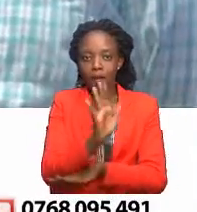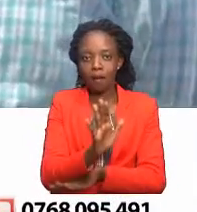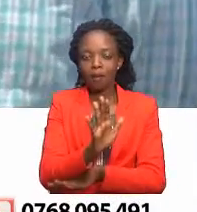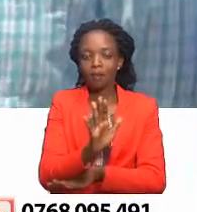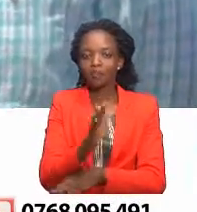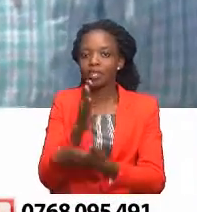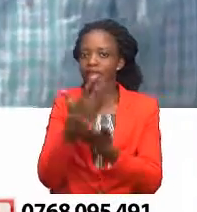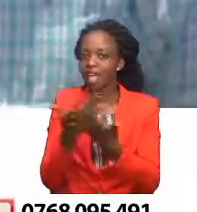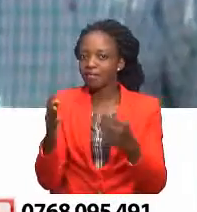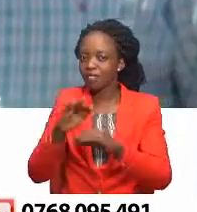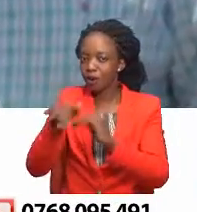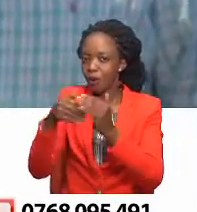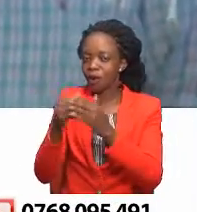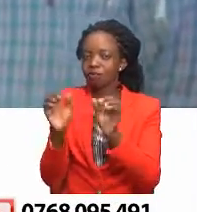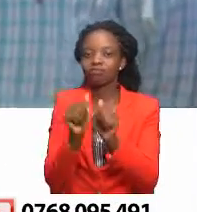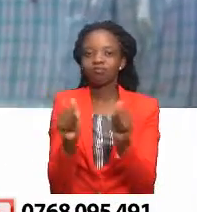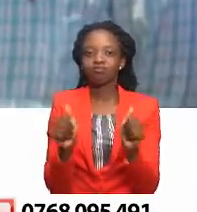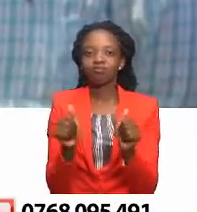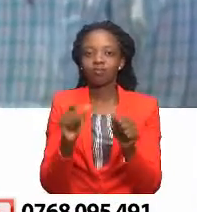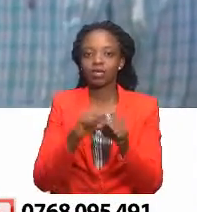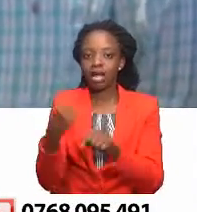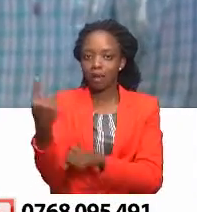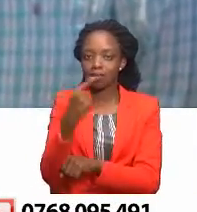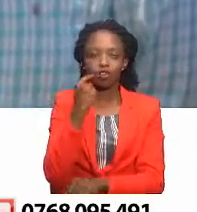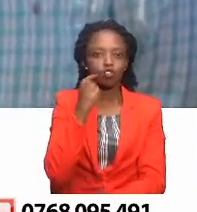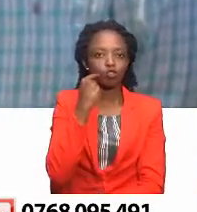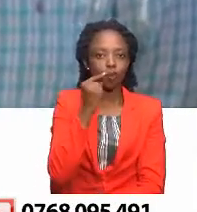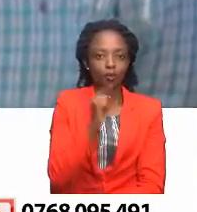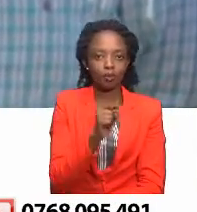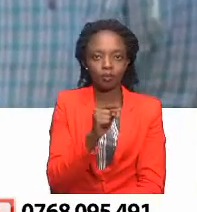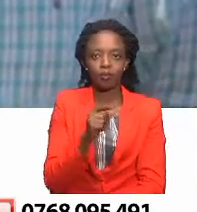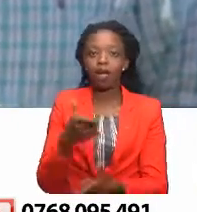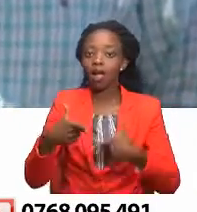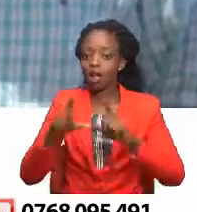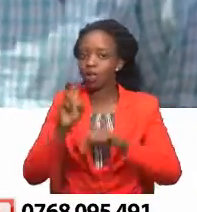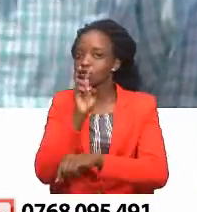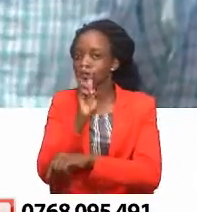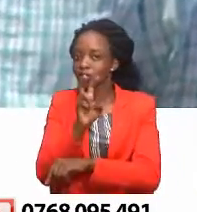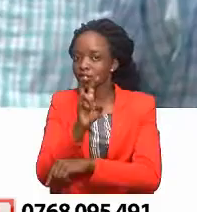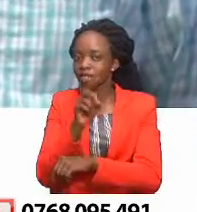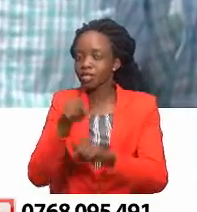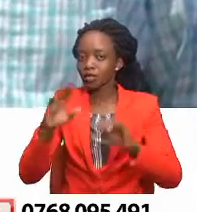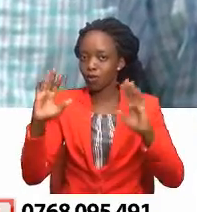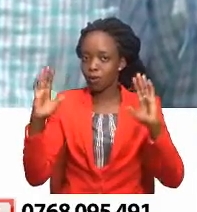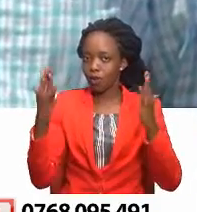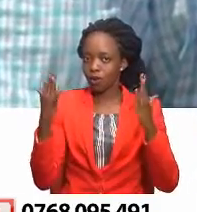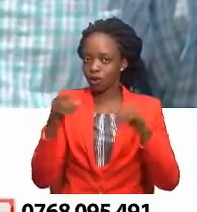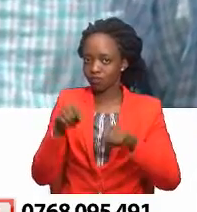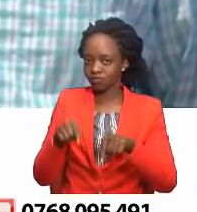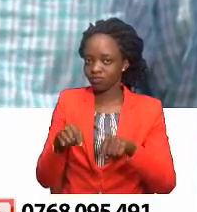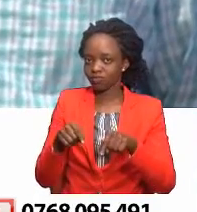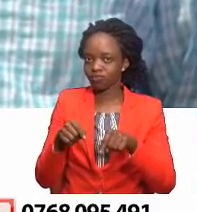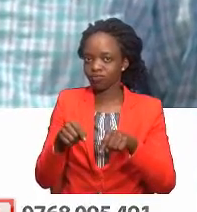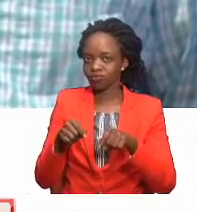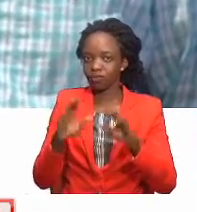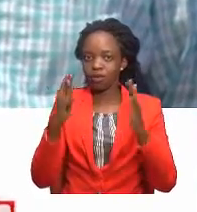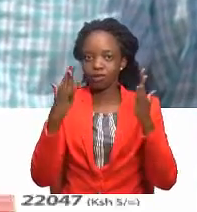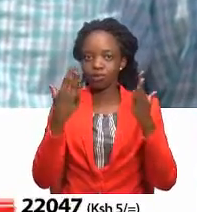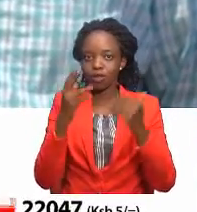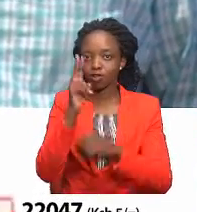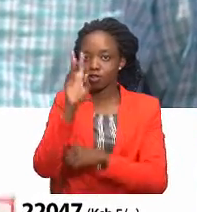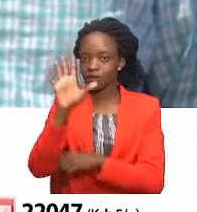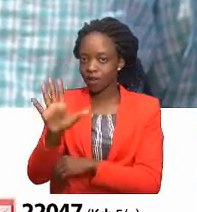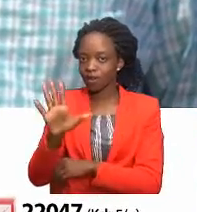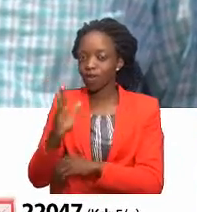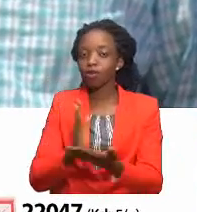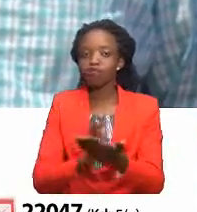kwamba kila kitu kiko shwari wanapofika katika maduka hayo, ili angalau kuona kuwa msimu huu au kipindi hichi cha sikukuu za Krismasi